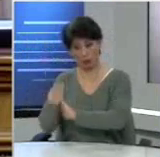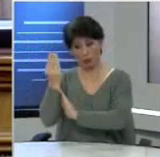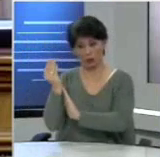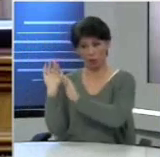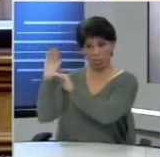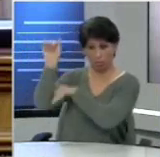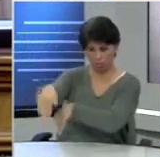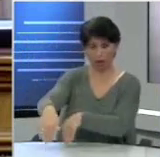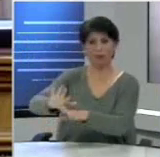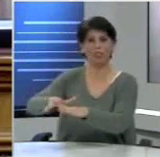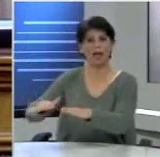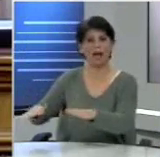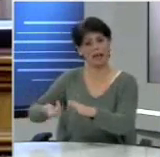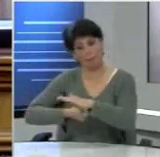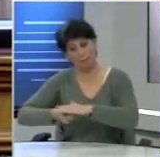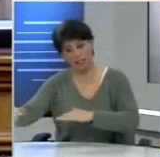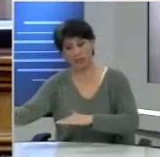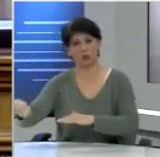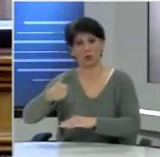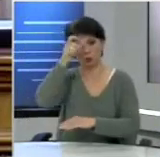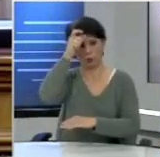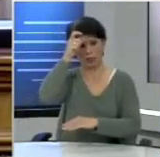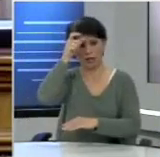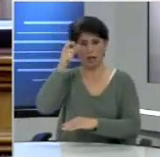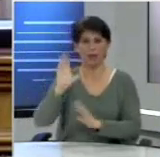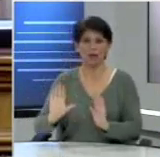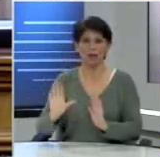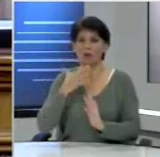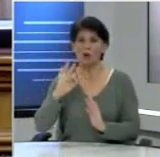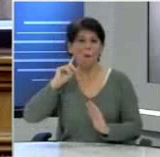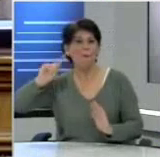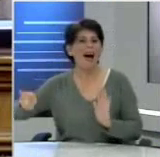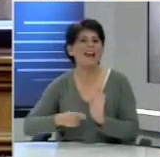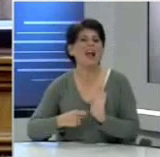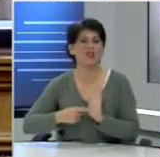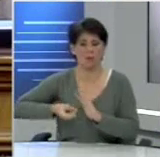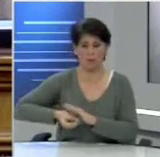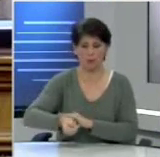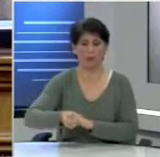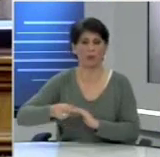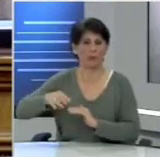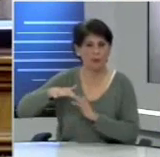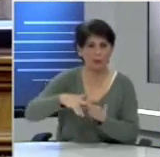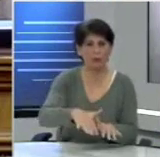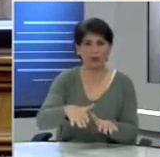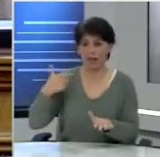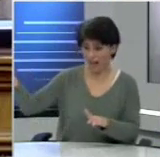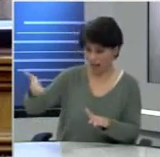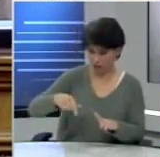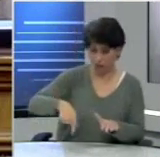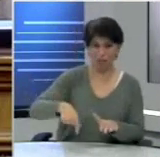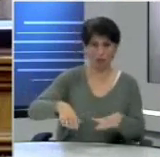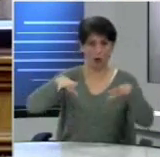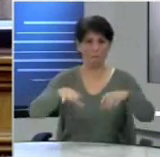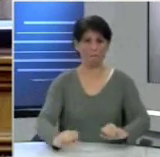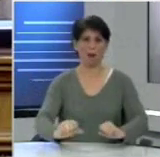θάλασσα. Θα τους επιστρέψουν στην Τουρκία. Διότι είναι λαθροεισβολής. Και διότι έρχονται εδώ για να καταλάβουν